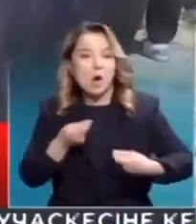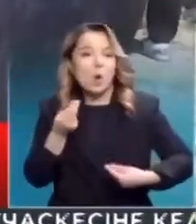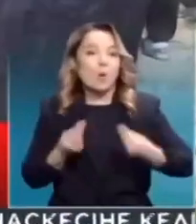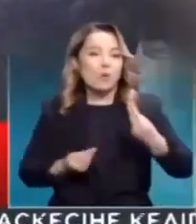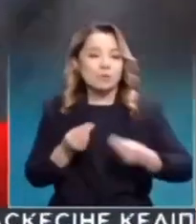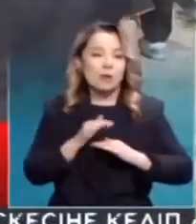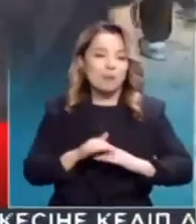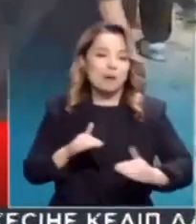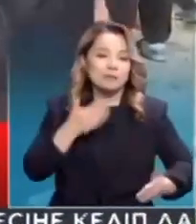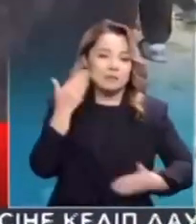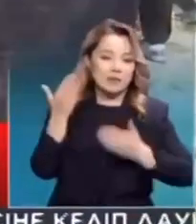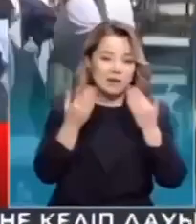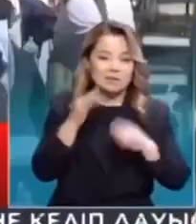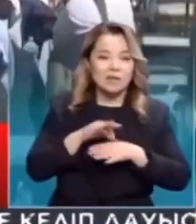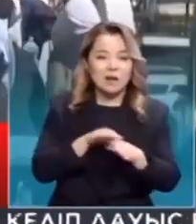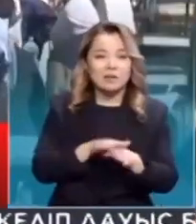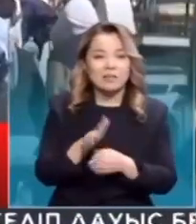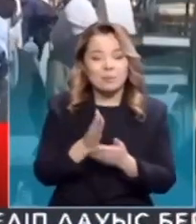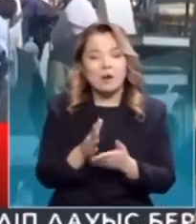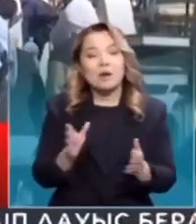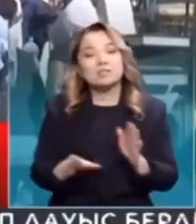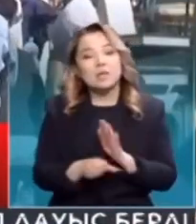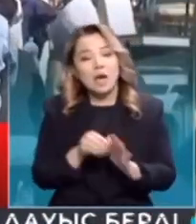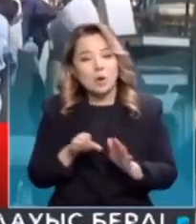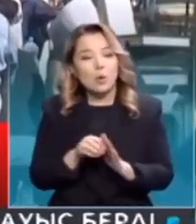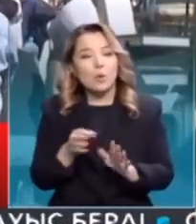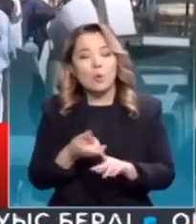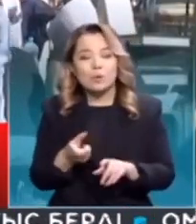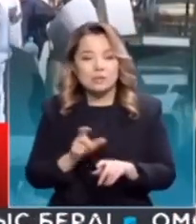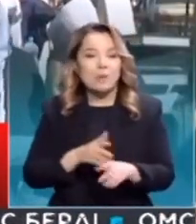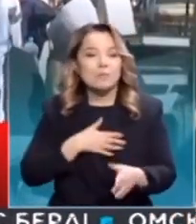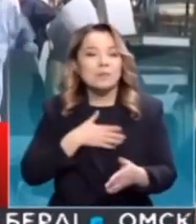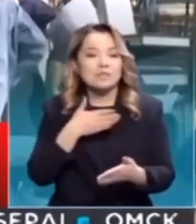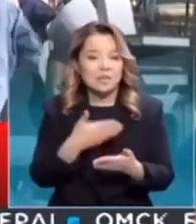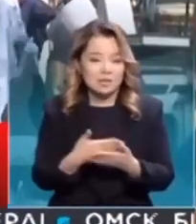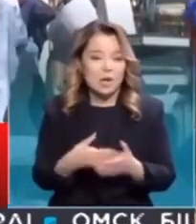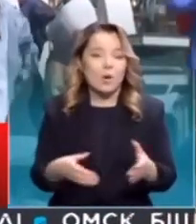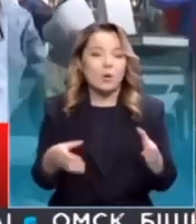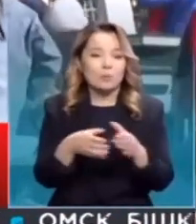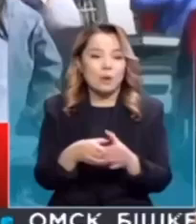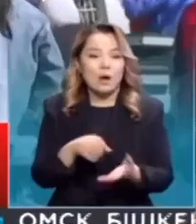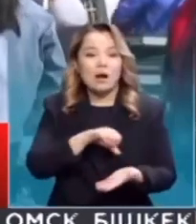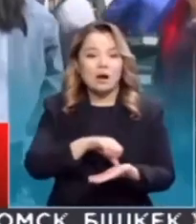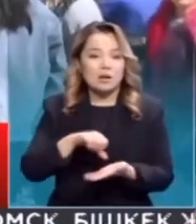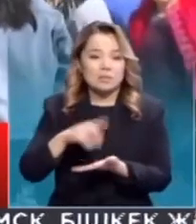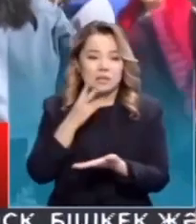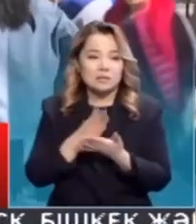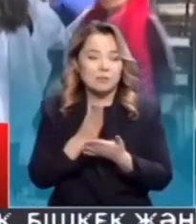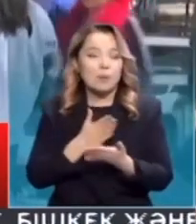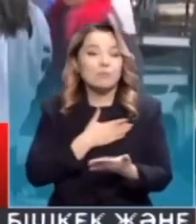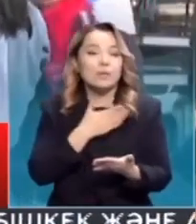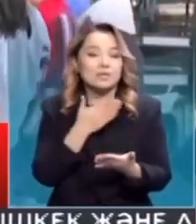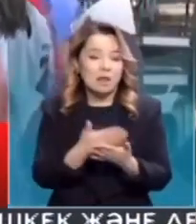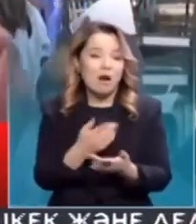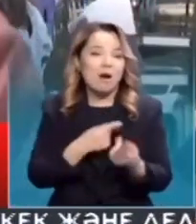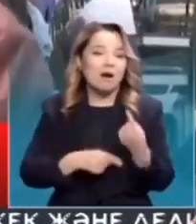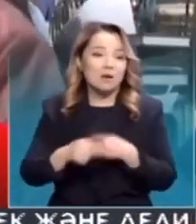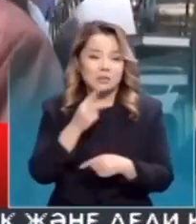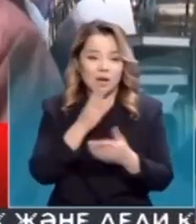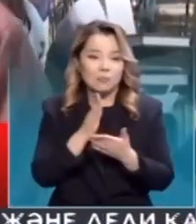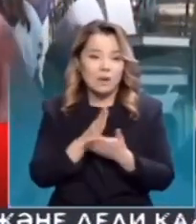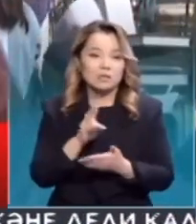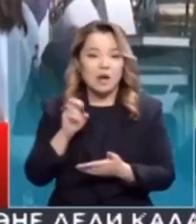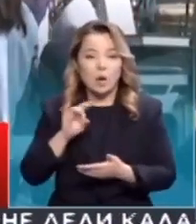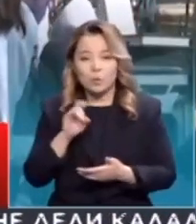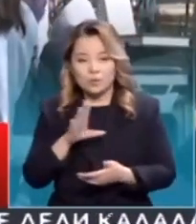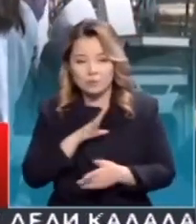Мы бүгінгі сайлауымыз өте бәріміз белсенді боп бар қатысып, белсенді боп қайтып,